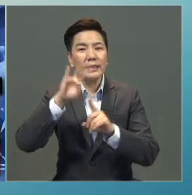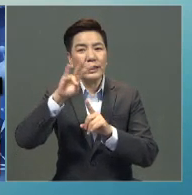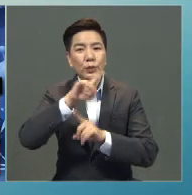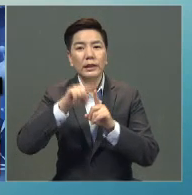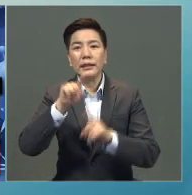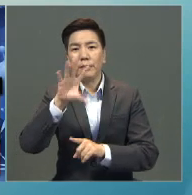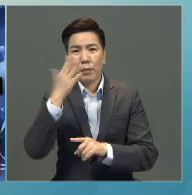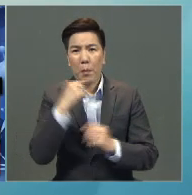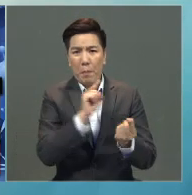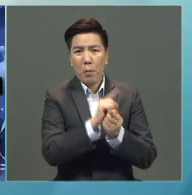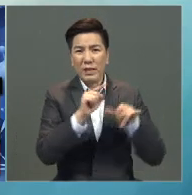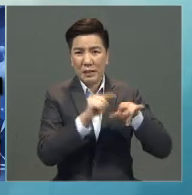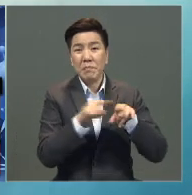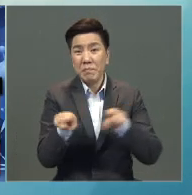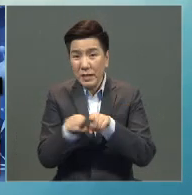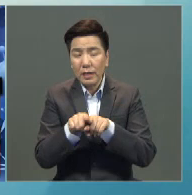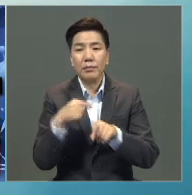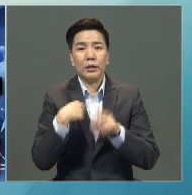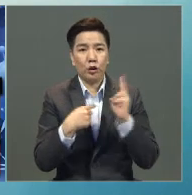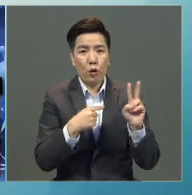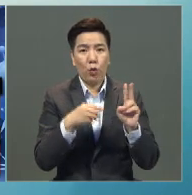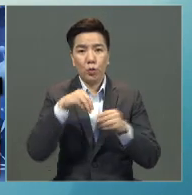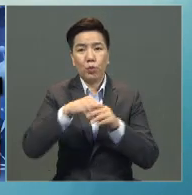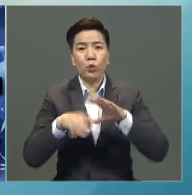นะครับที่บินเดียวกันกับผู้ป่วยรายยืนยันก่อนหน้านี้2รายก็พัก Stage